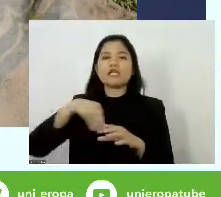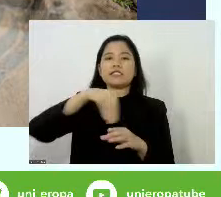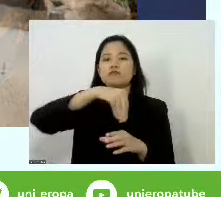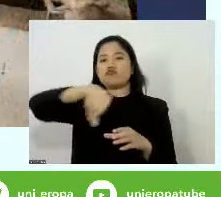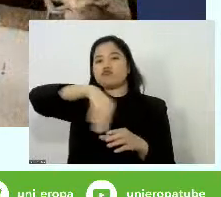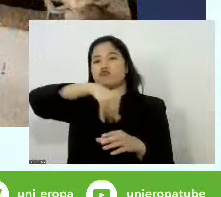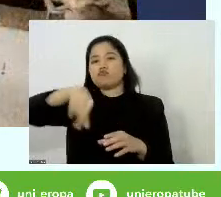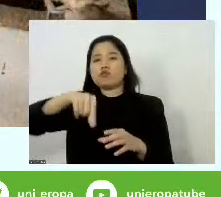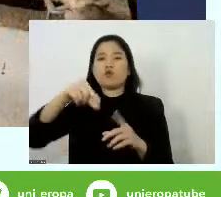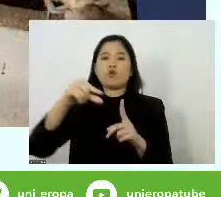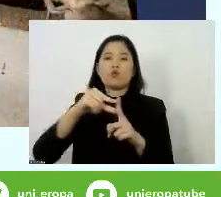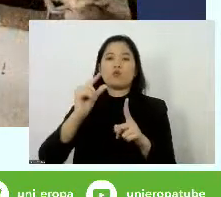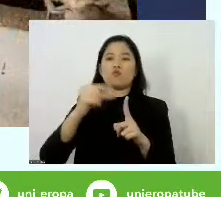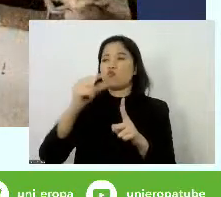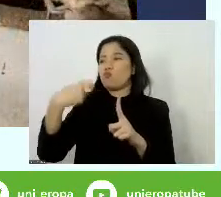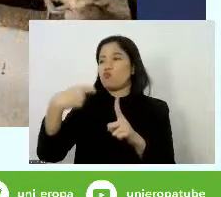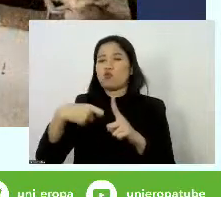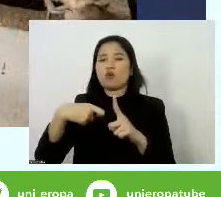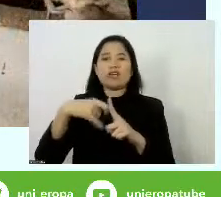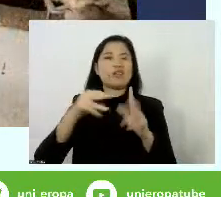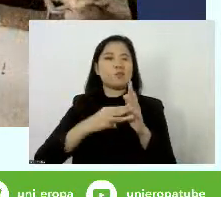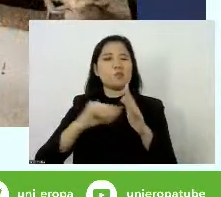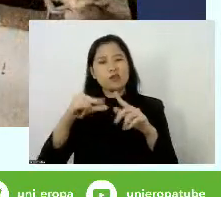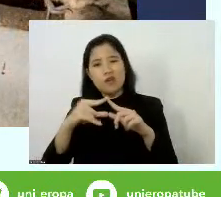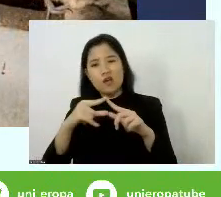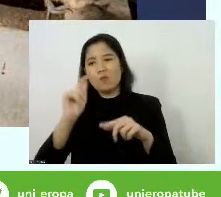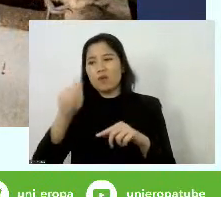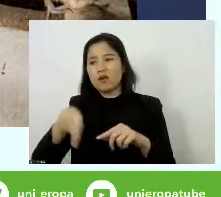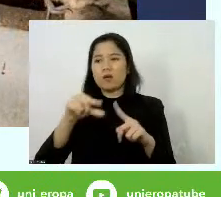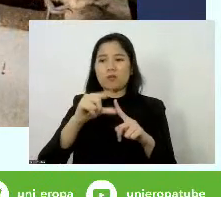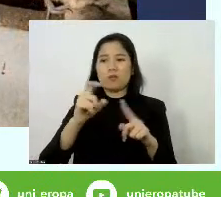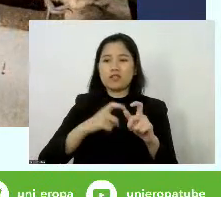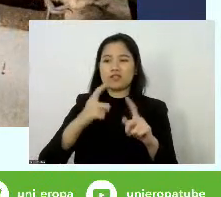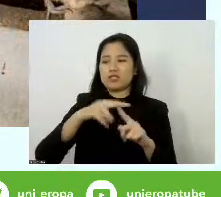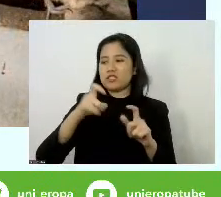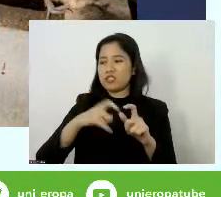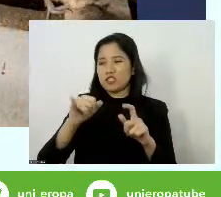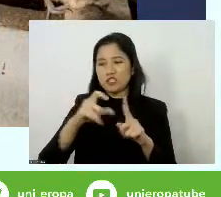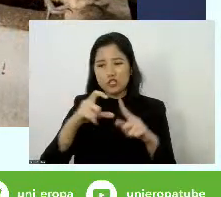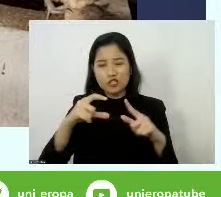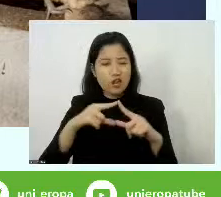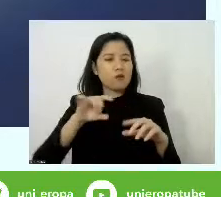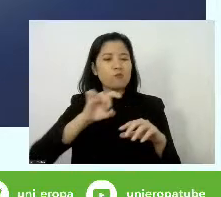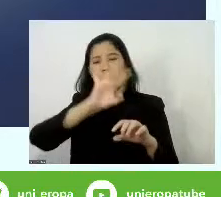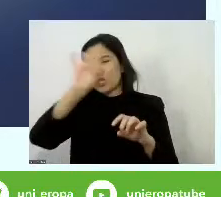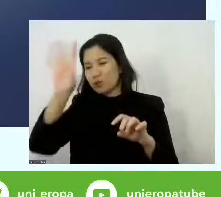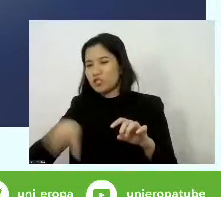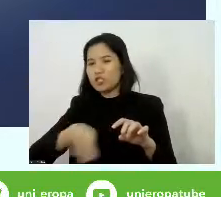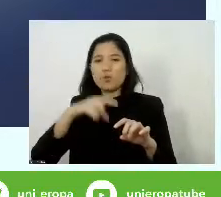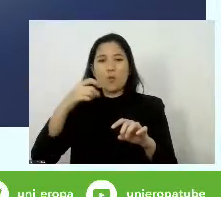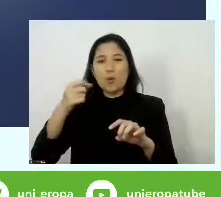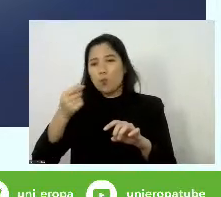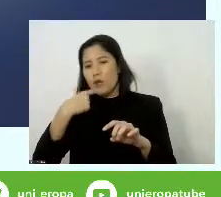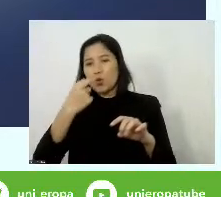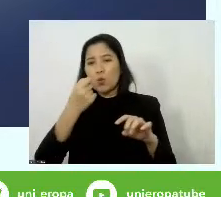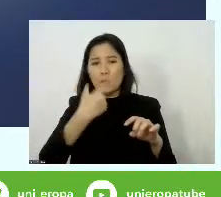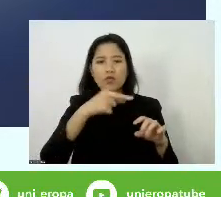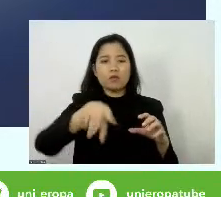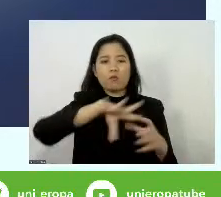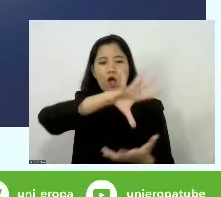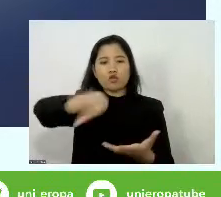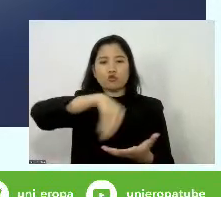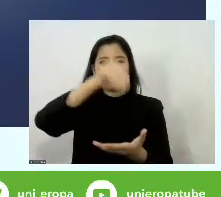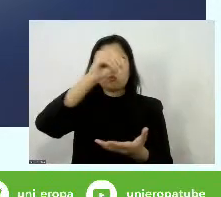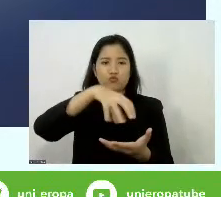pupuk kimia pestisida insektisida fungisida punya sebaceum segala macam obat-obatan baik karena